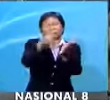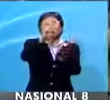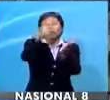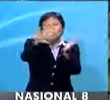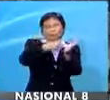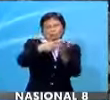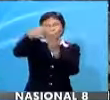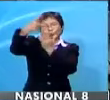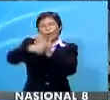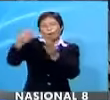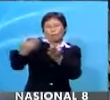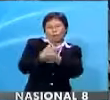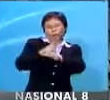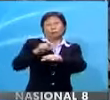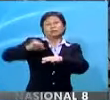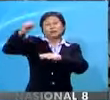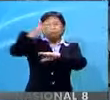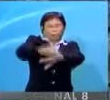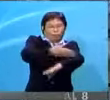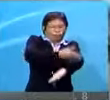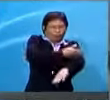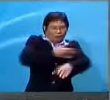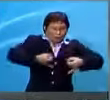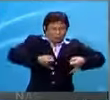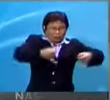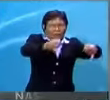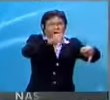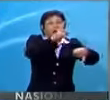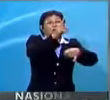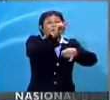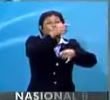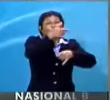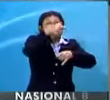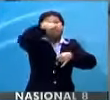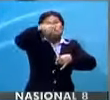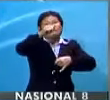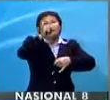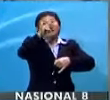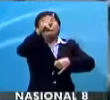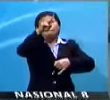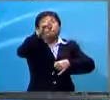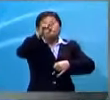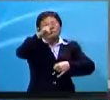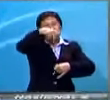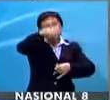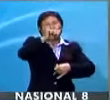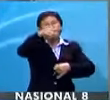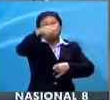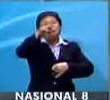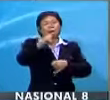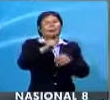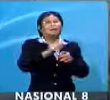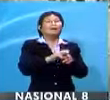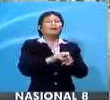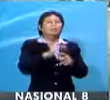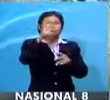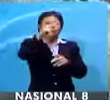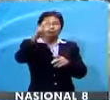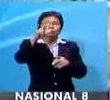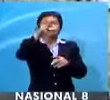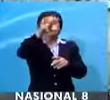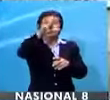baharu di Sabah iaitu projek naik taraf Jalan dongongon Papar pakej du dan tiga bernilai rm380